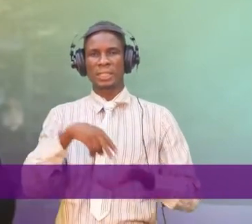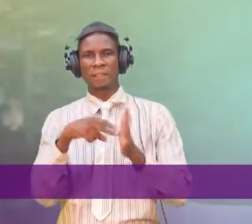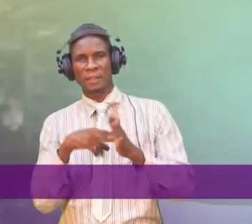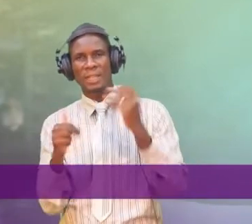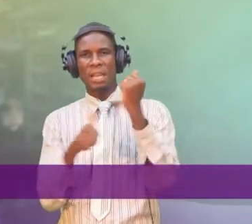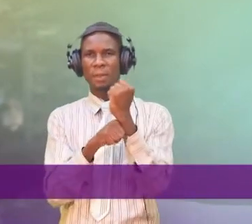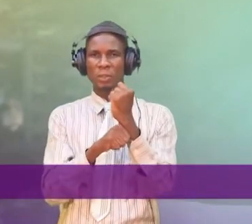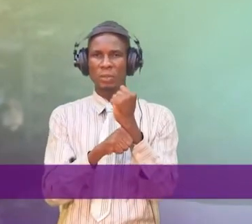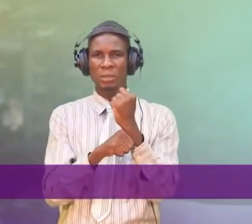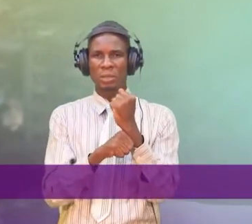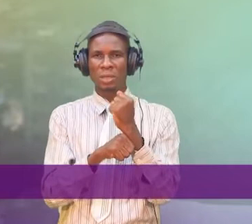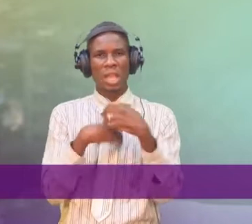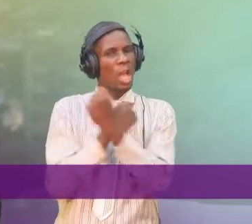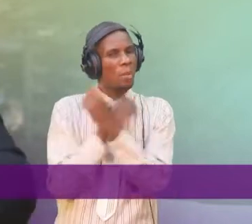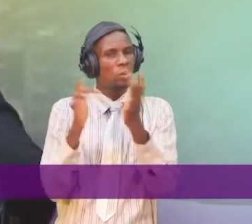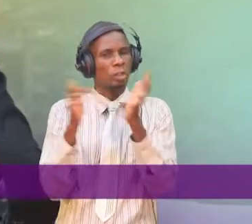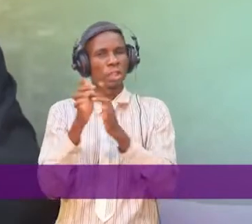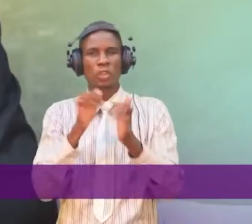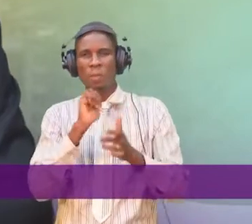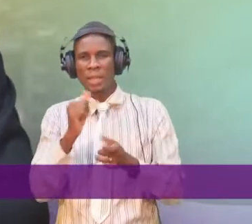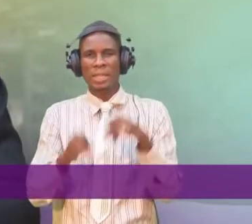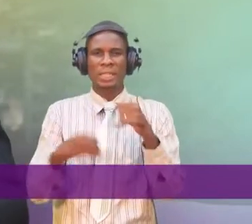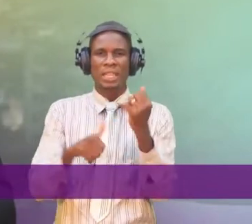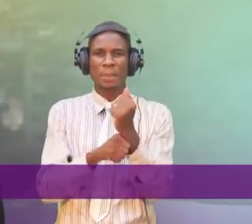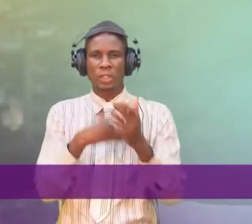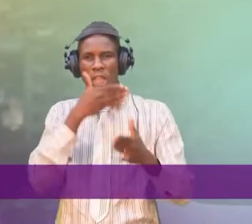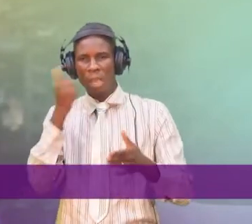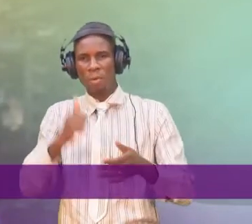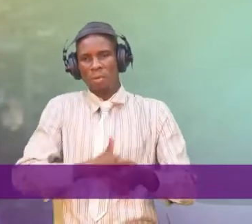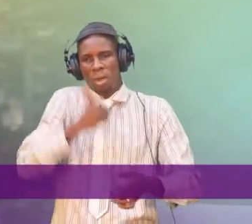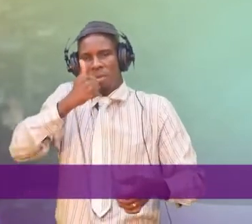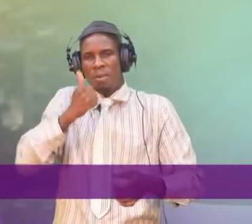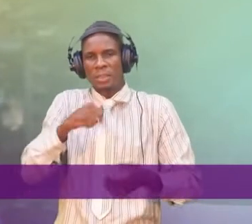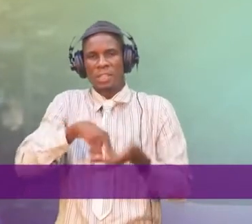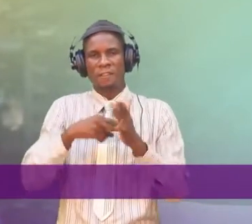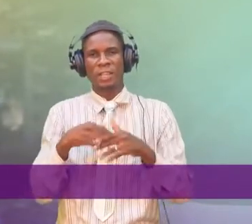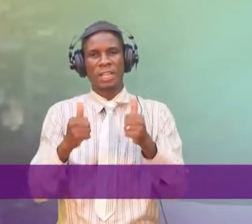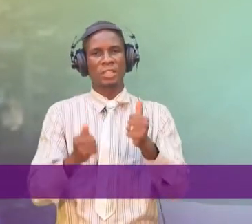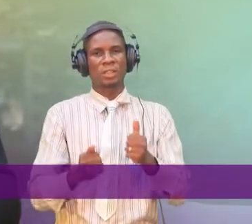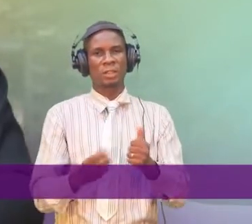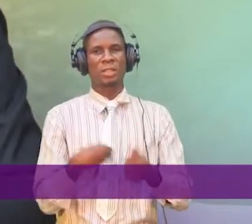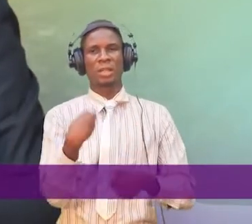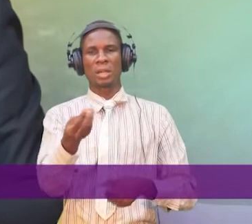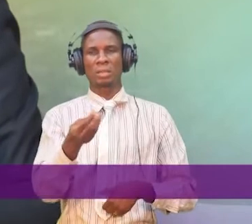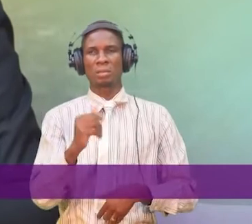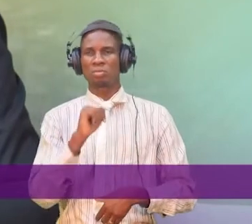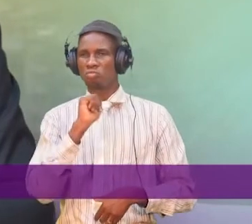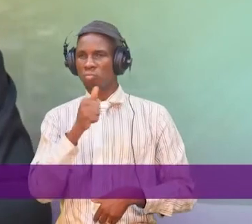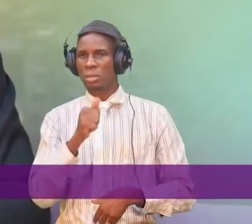lola. Azali na posa ya Yesu Kristo te kasi esengeli azala kaka malamu kati na ye nde asili kozwa